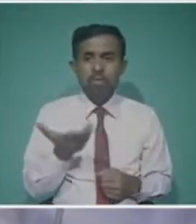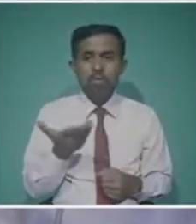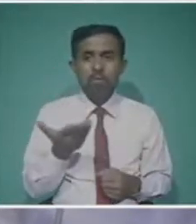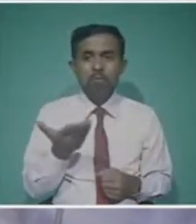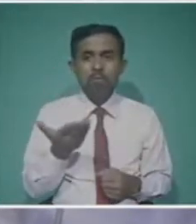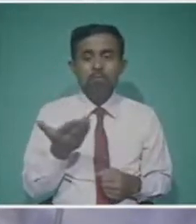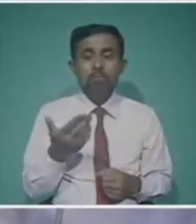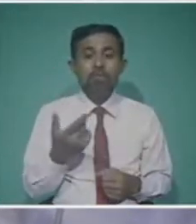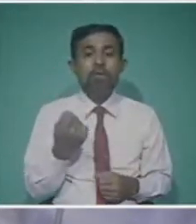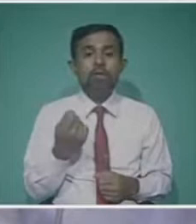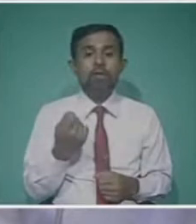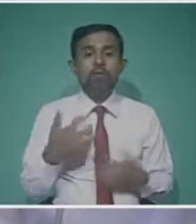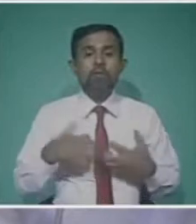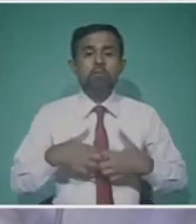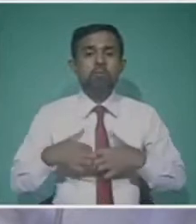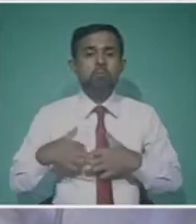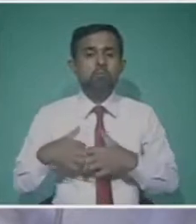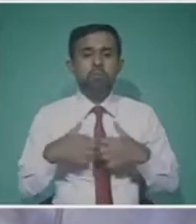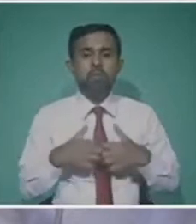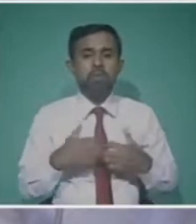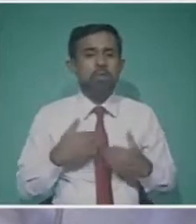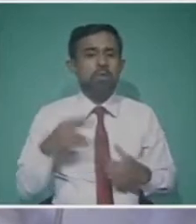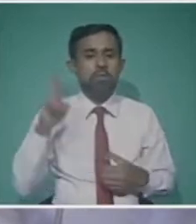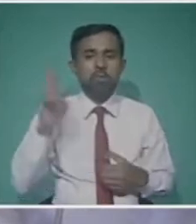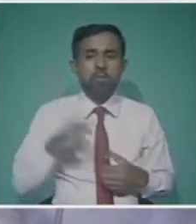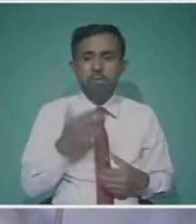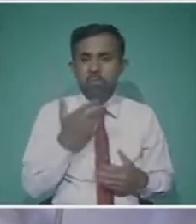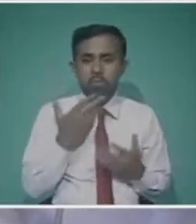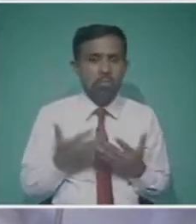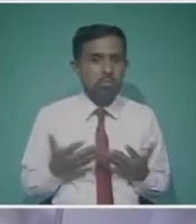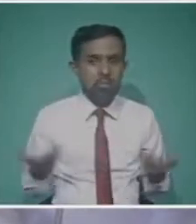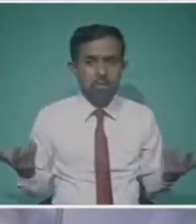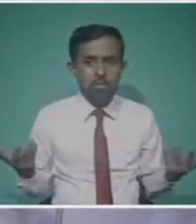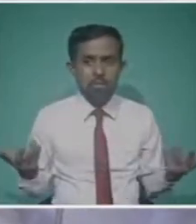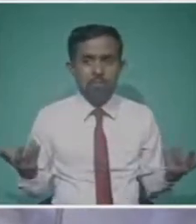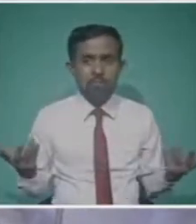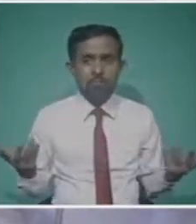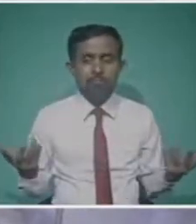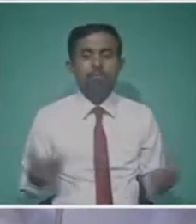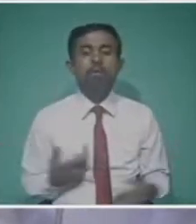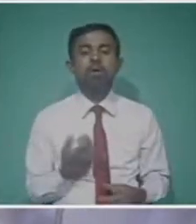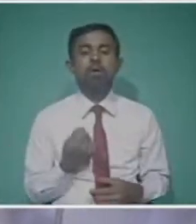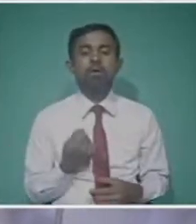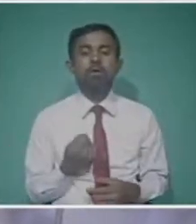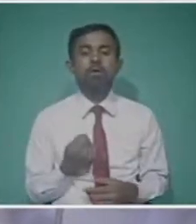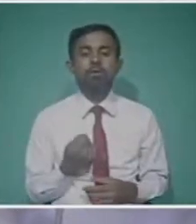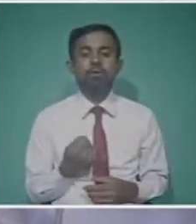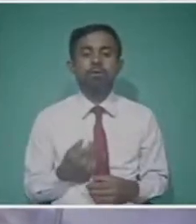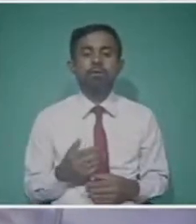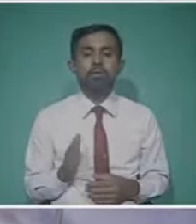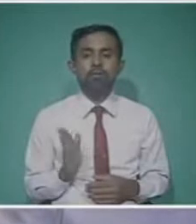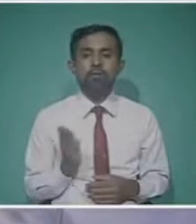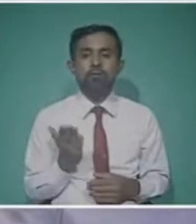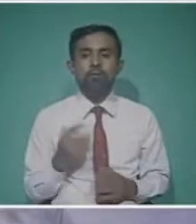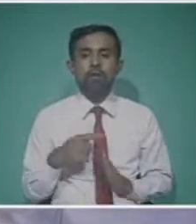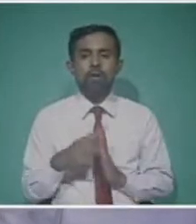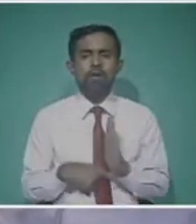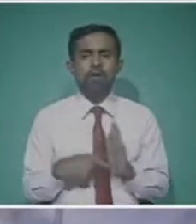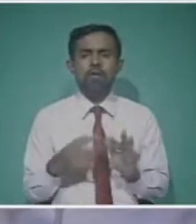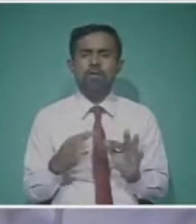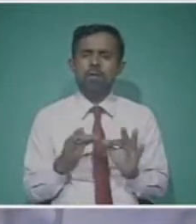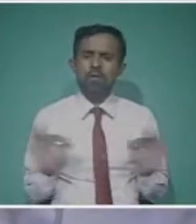හැබැයි ආර්ථික අර්බුදයෙන් අපිට දිනා ගන්න පුළුවන්කම ලැබුණේ නැහැ මෙන්න මේ ආර්ථික වශයෙන් රට